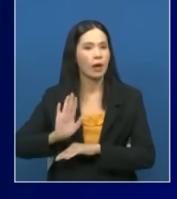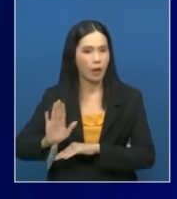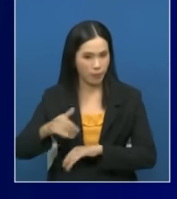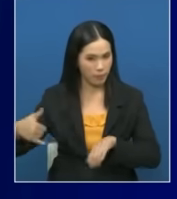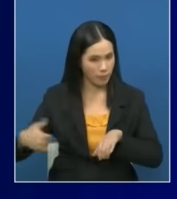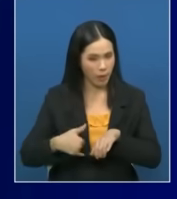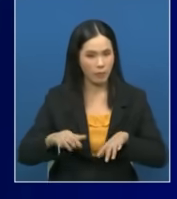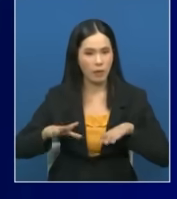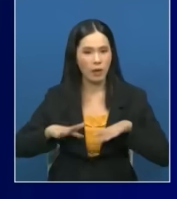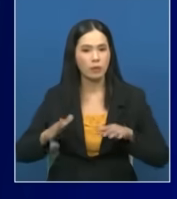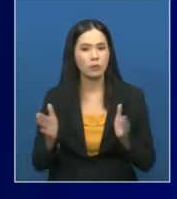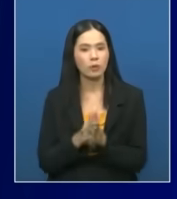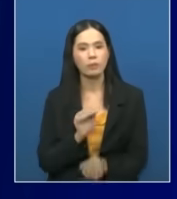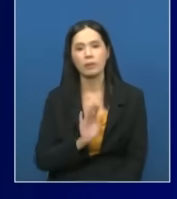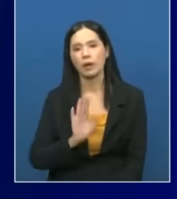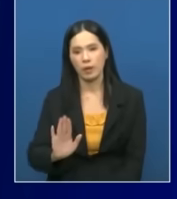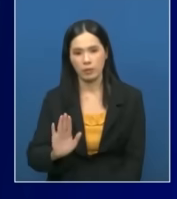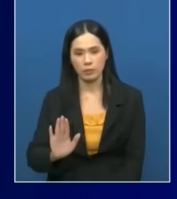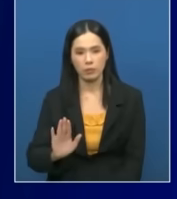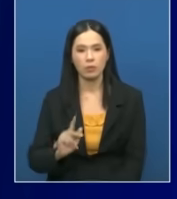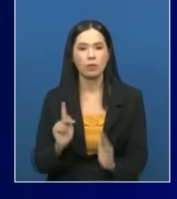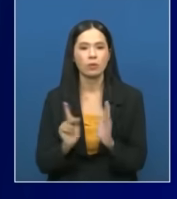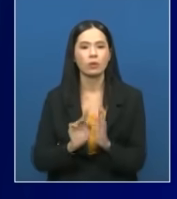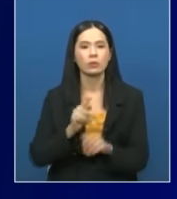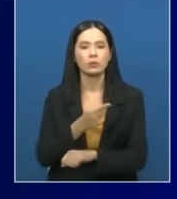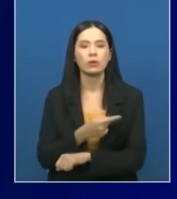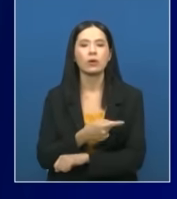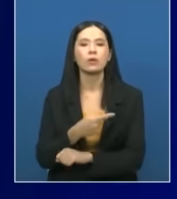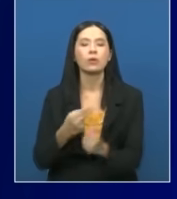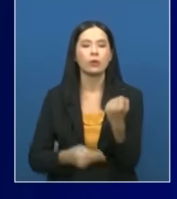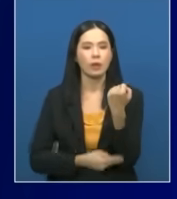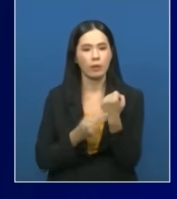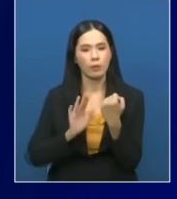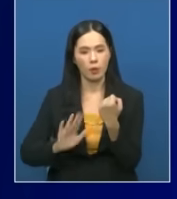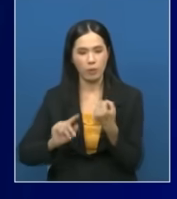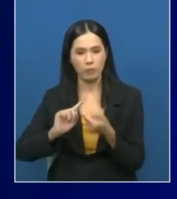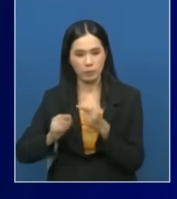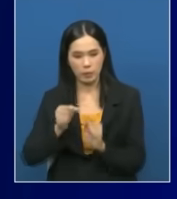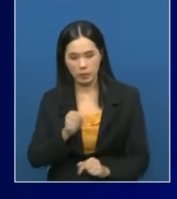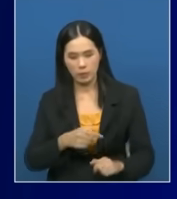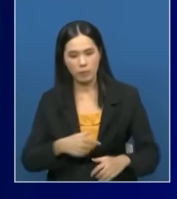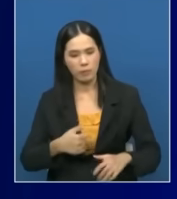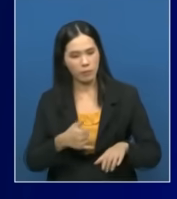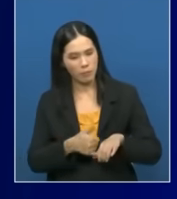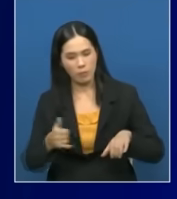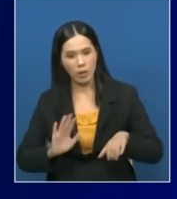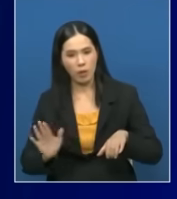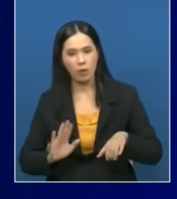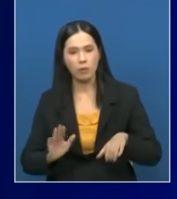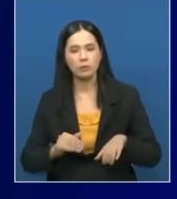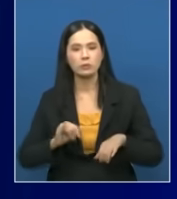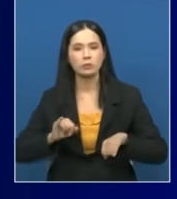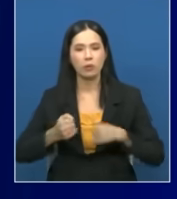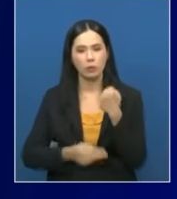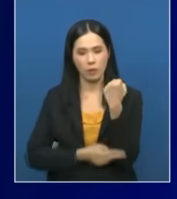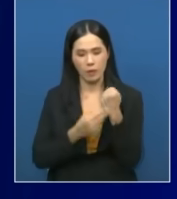พักห้องเดียวกันกับทางลูกค้ามันเป็นกฎของโรงแรมทีนี้พอเห็นว่าเพื่อนของผู้เสียหายไม่ยอมออกมาพี่หมัดเจ้าของโรงแรมบอกว่าก็ไป